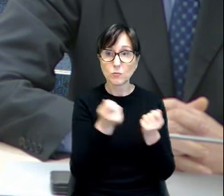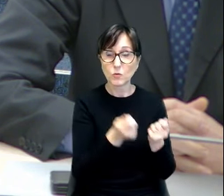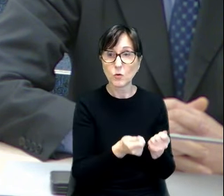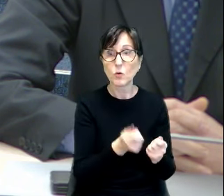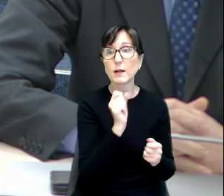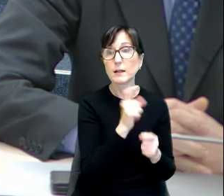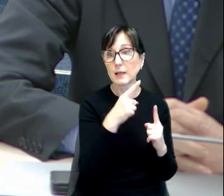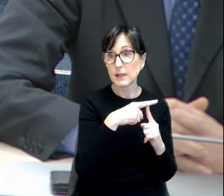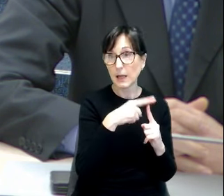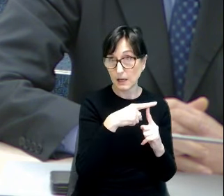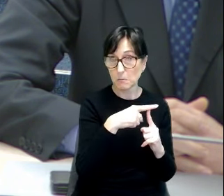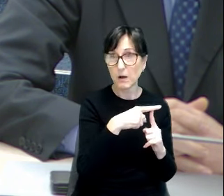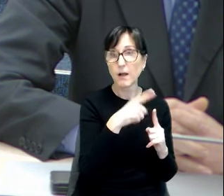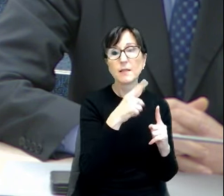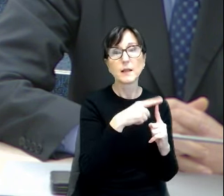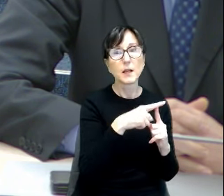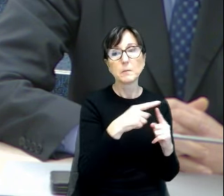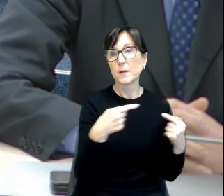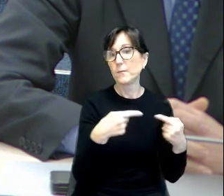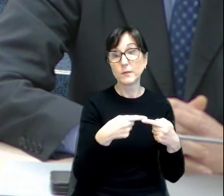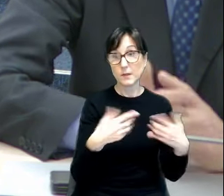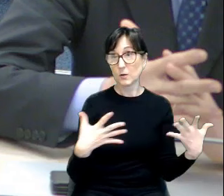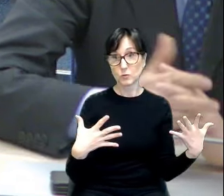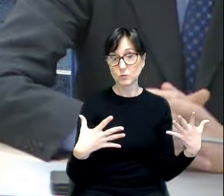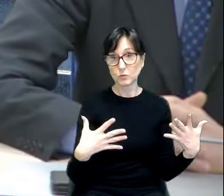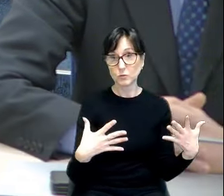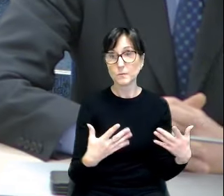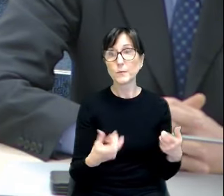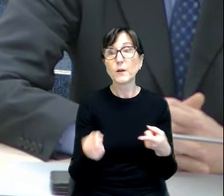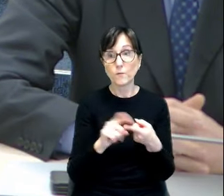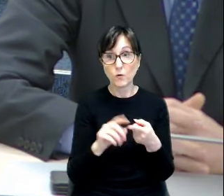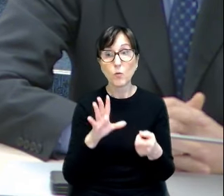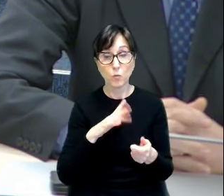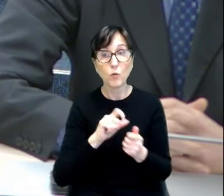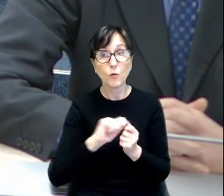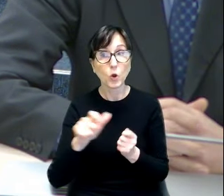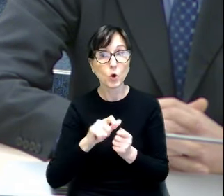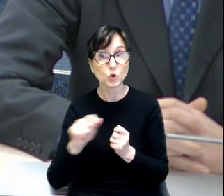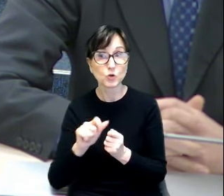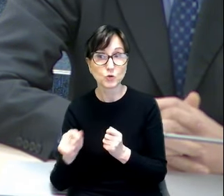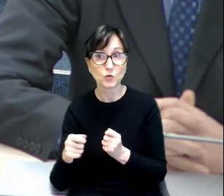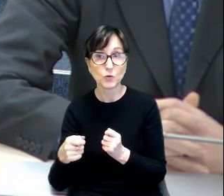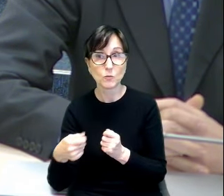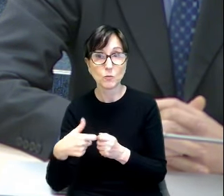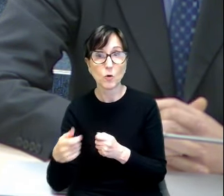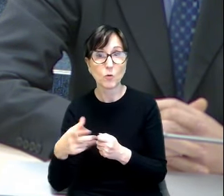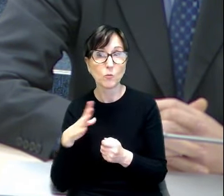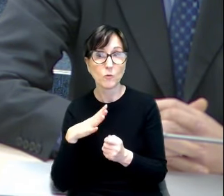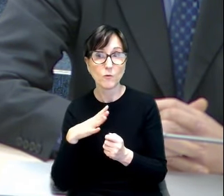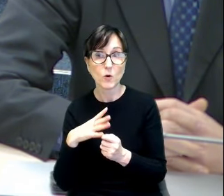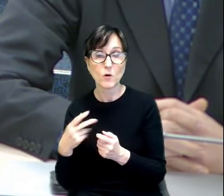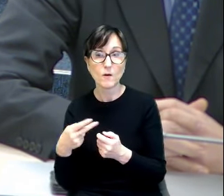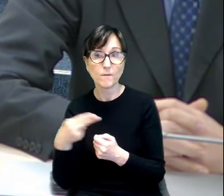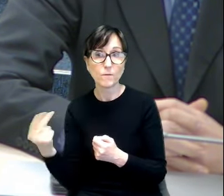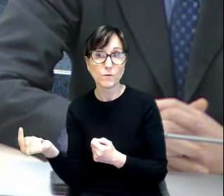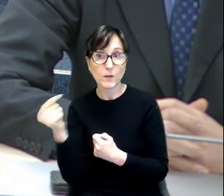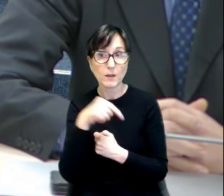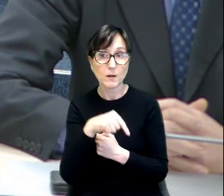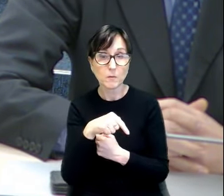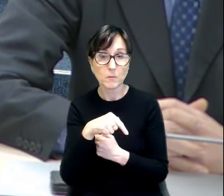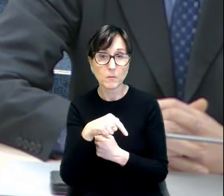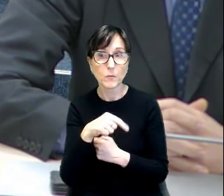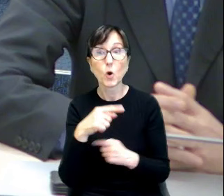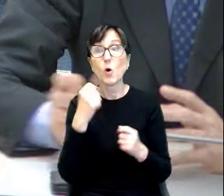nepritaria mes jau turėjom tokią atvejį klaipėdos mieste dėl vienų lošimo namo tai realiai turim savo tvarką bet galutiniam variante vis tiek taryba